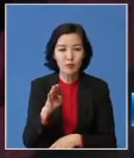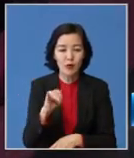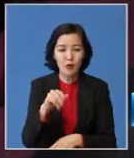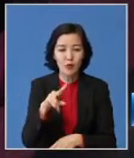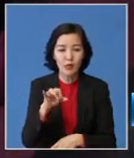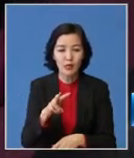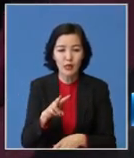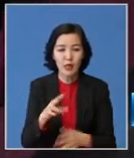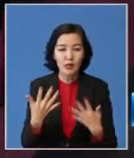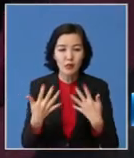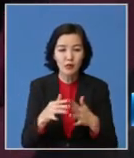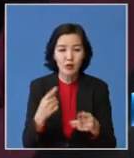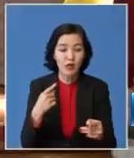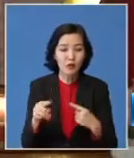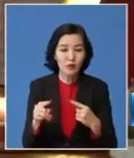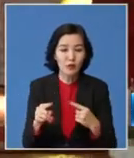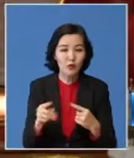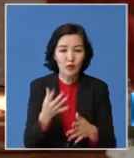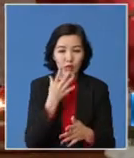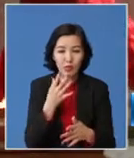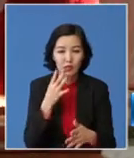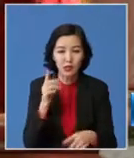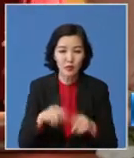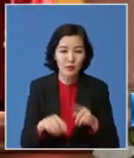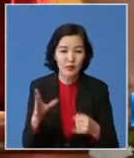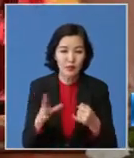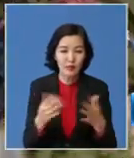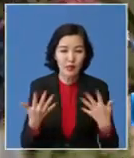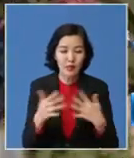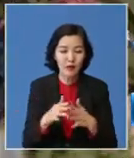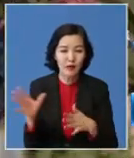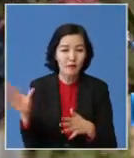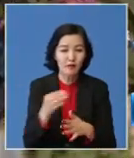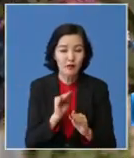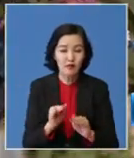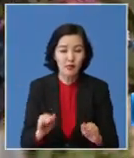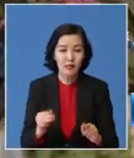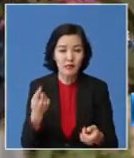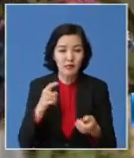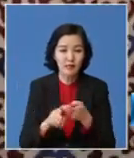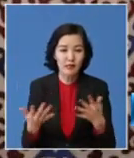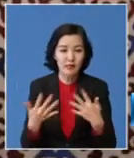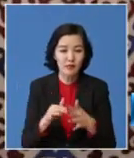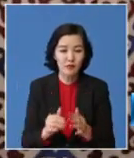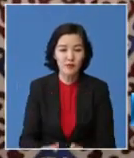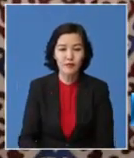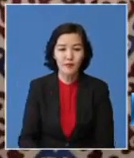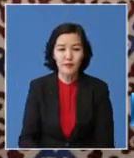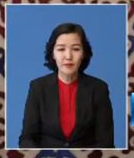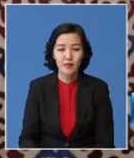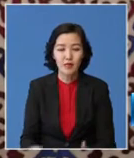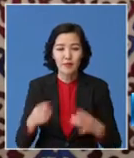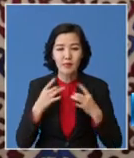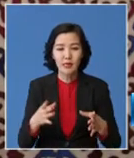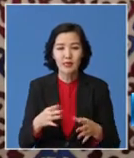него Жетежал по-своему особенное и горячо любимое место. Как говорит он, все его детство связано с этим селом. Наурыз всегда всем